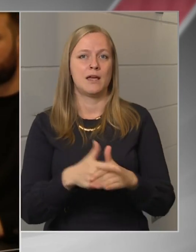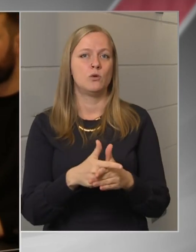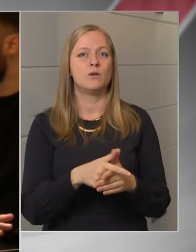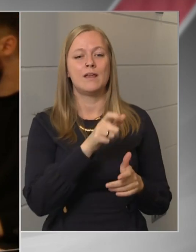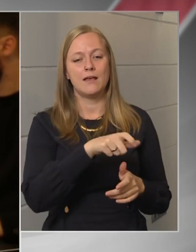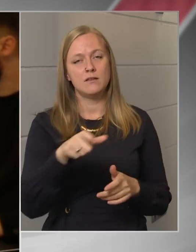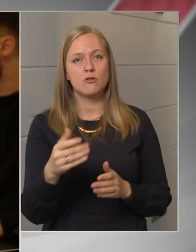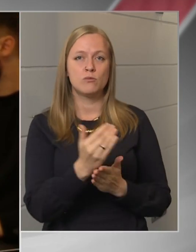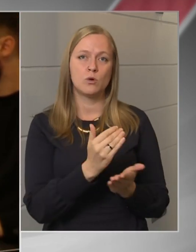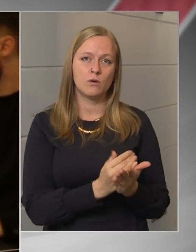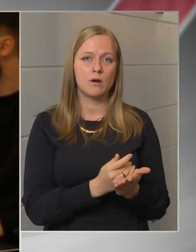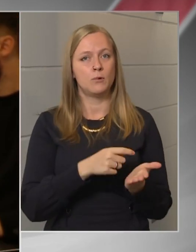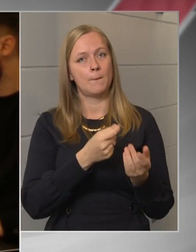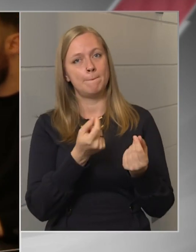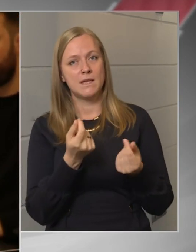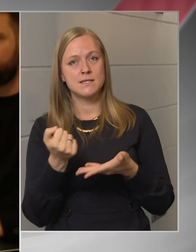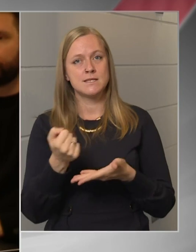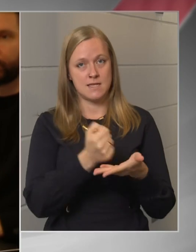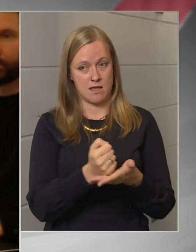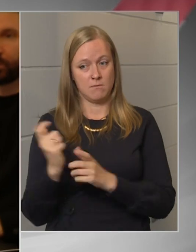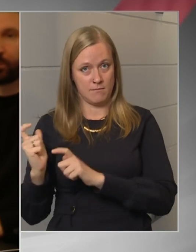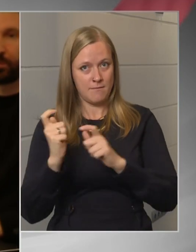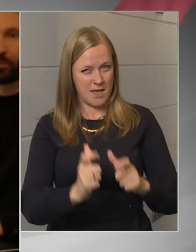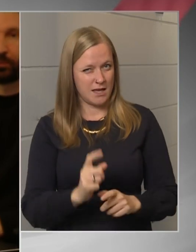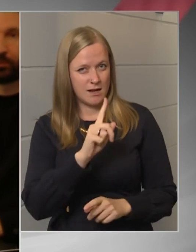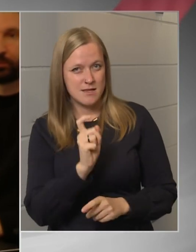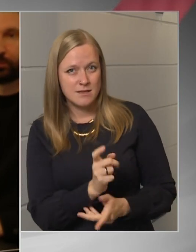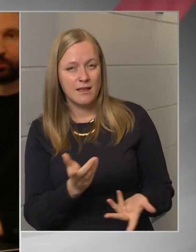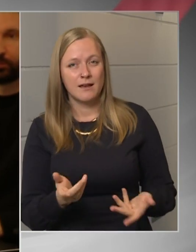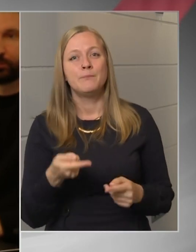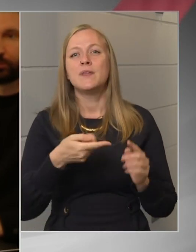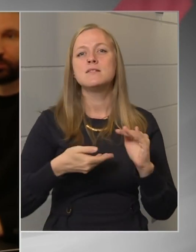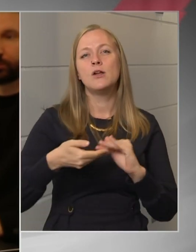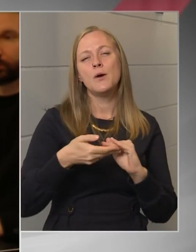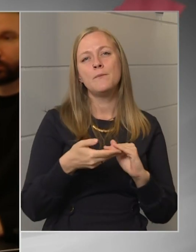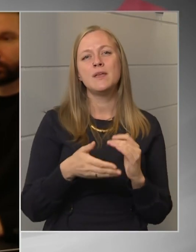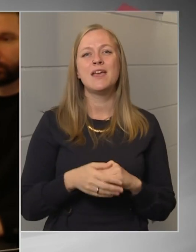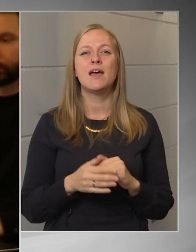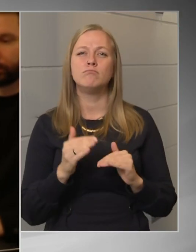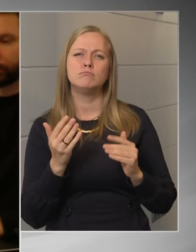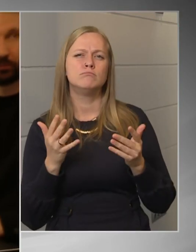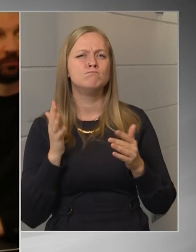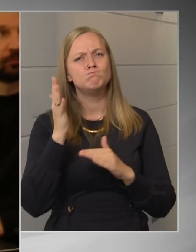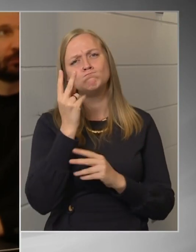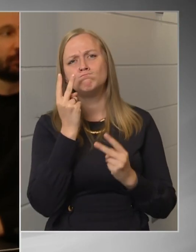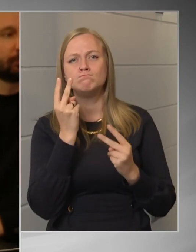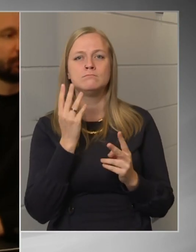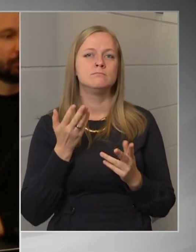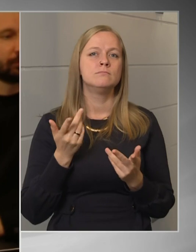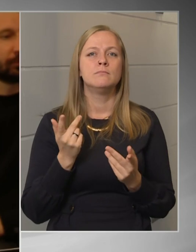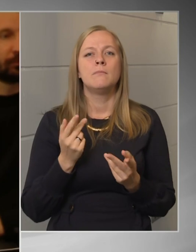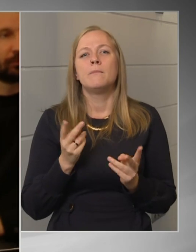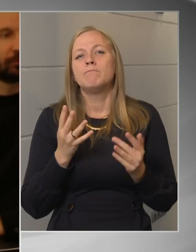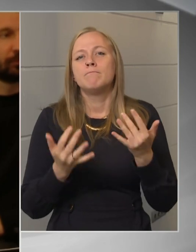egyes programok pénzei jöhessenek. Ennek alapján becsülhetünk-e valamit, hogy